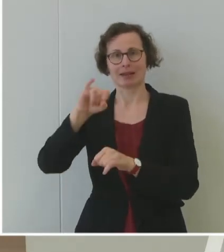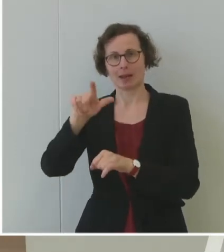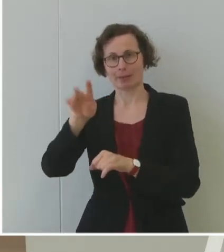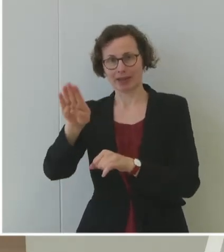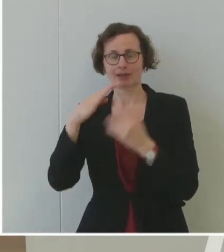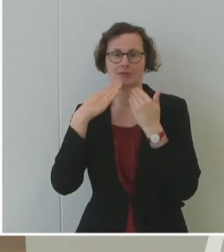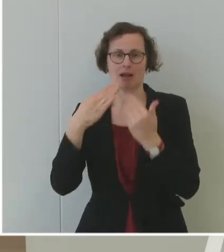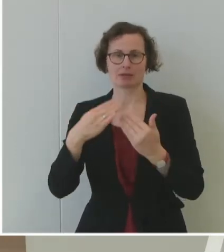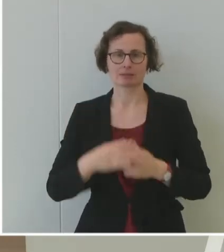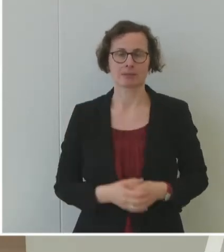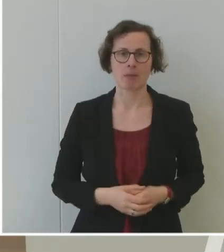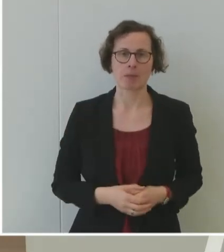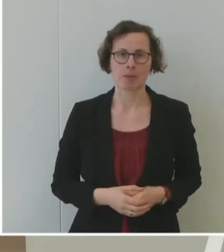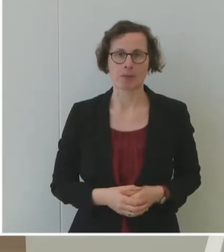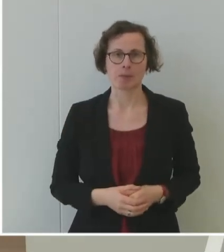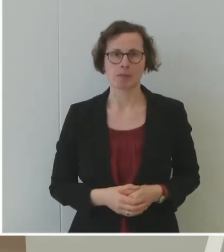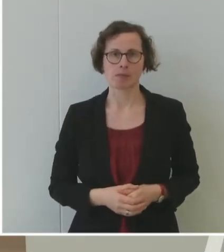sagen.